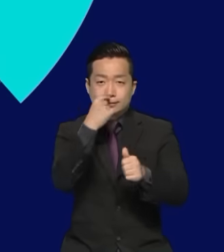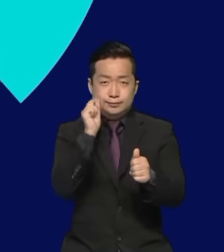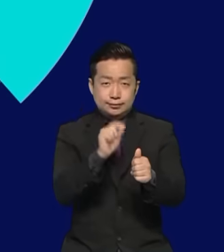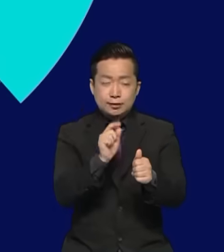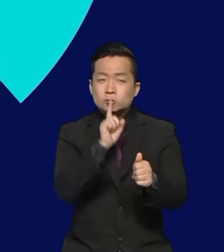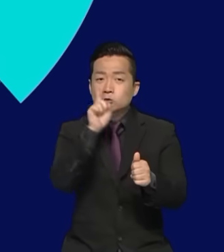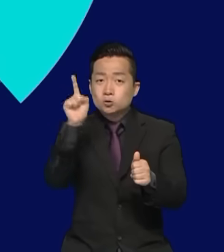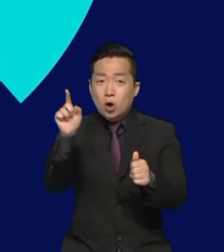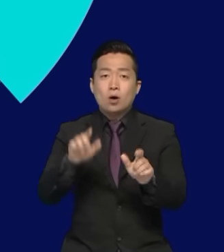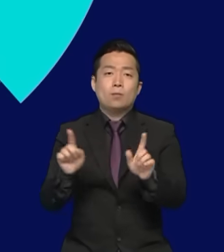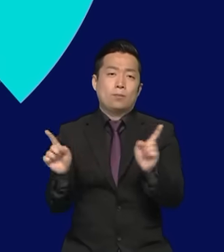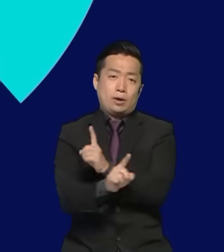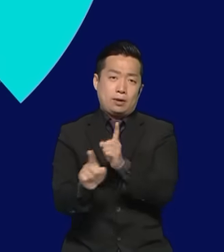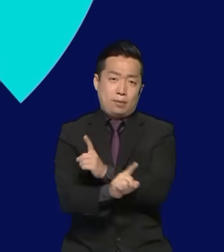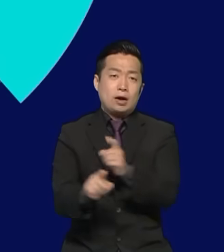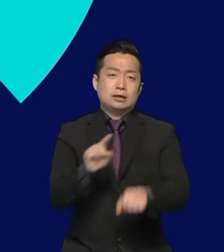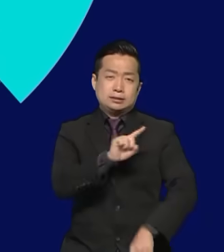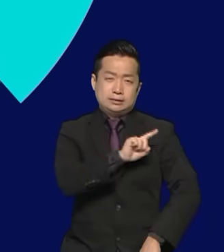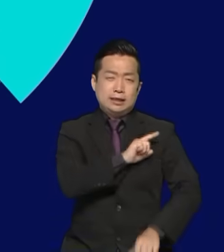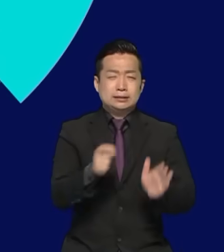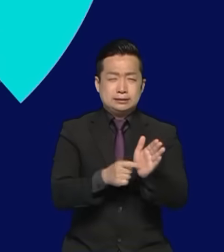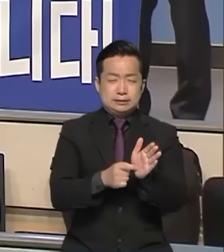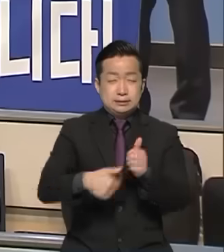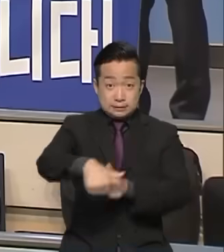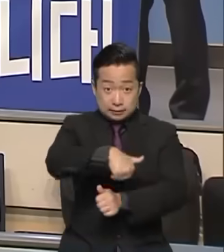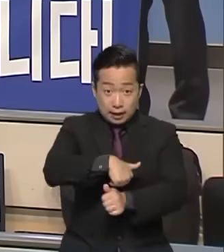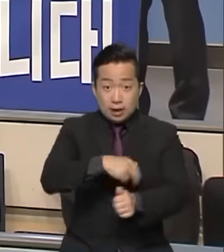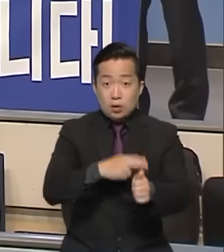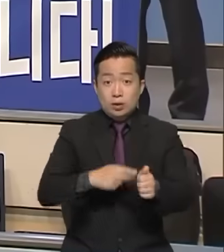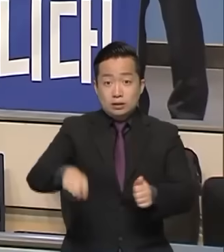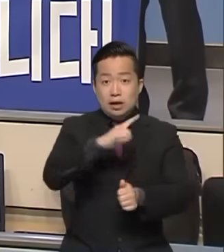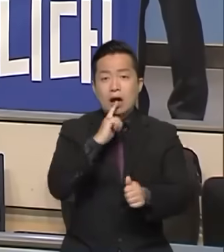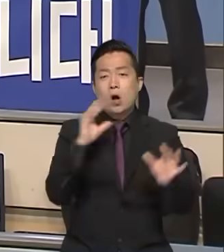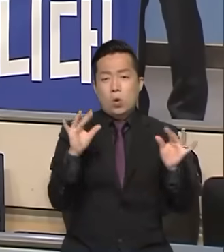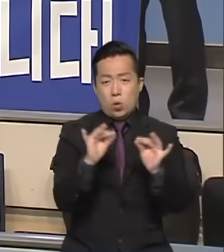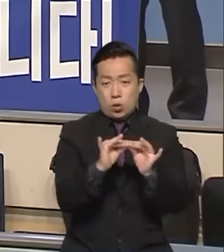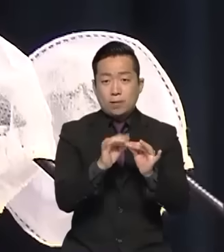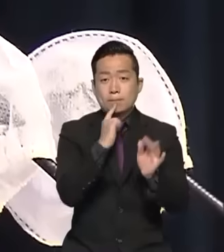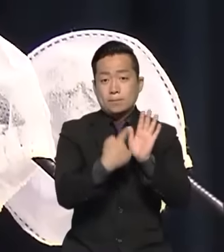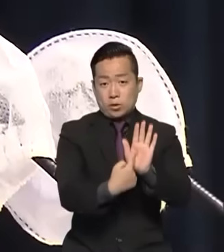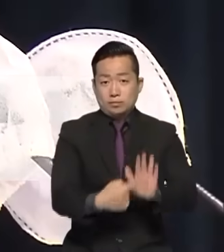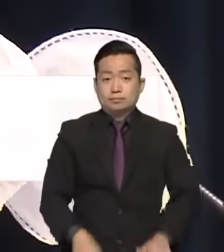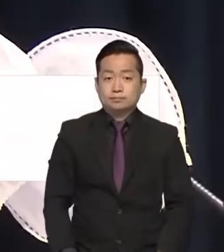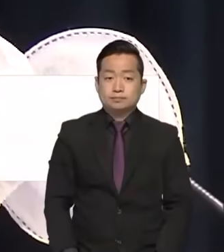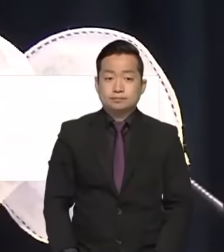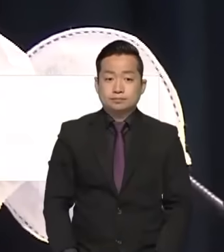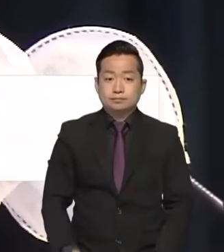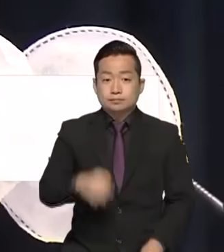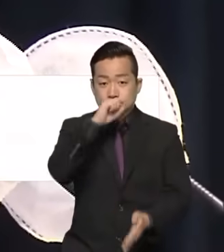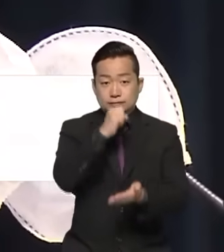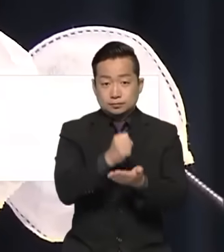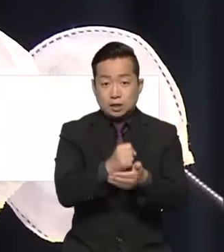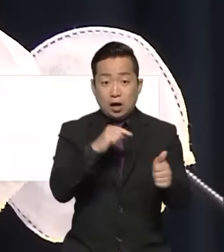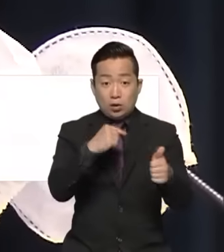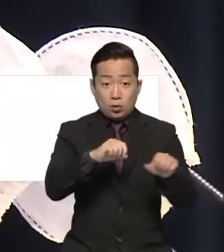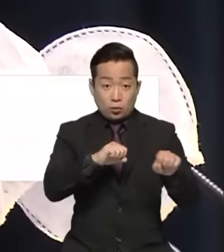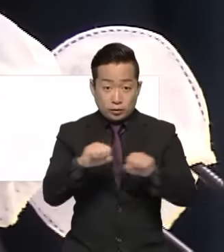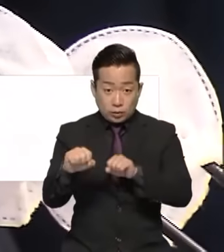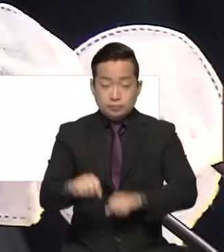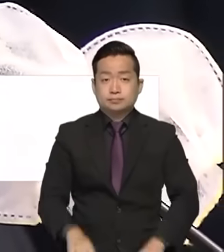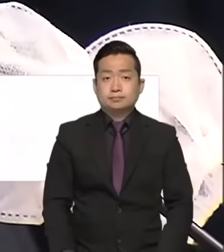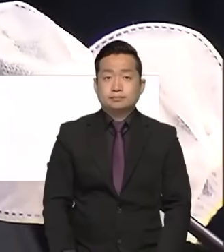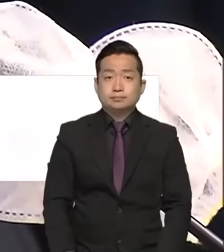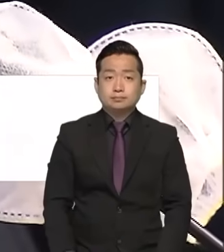신고하는 행태를 바로잡는게 가장 시급하다고 교사들은 입을 모읍니다 정병은 교육활동을